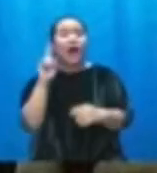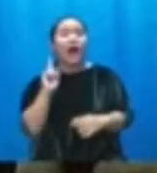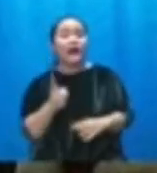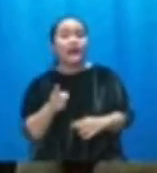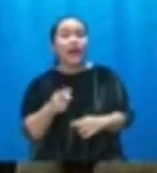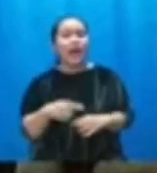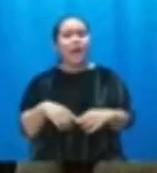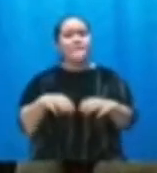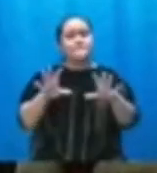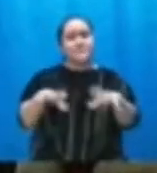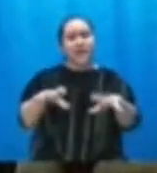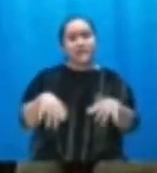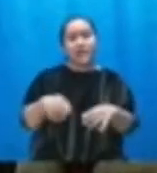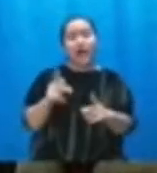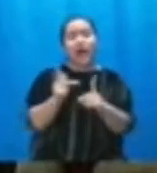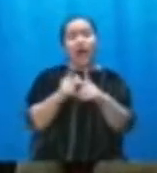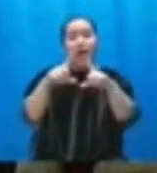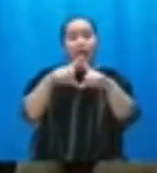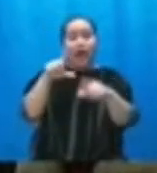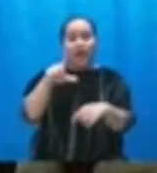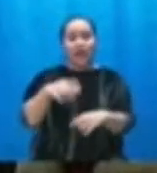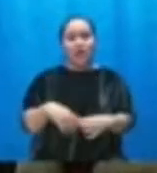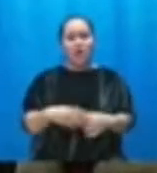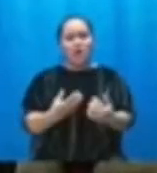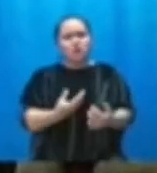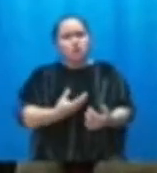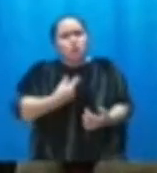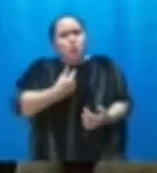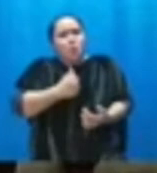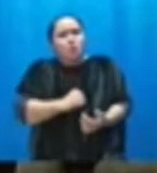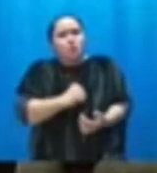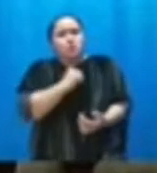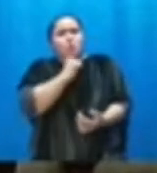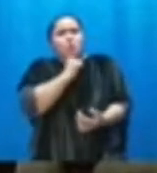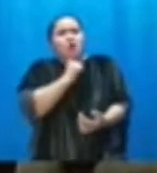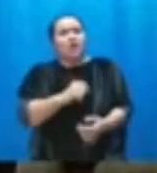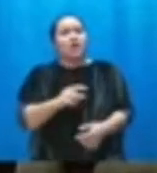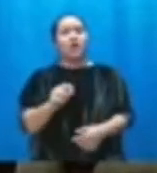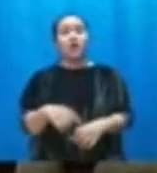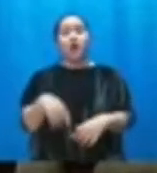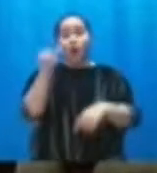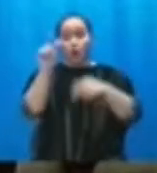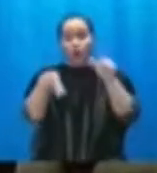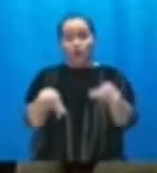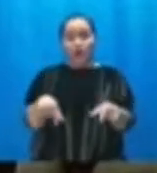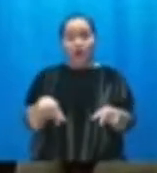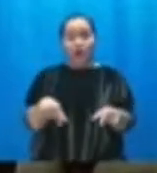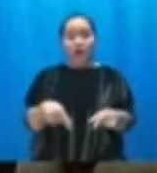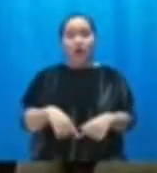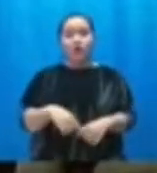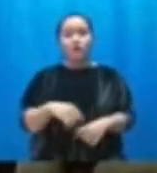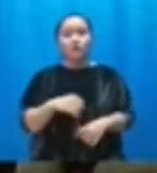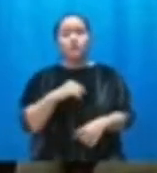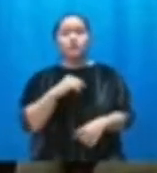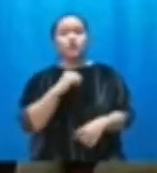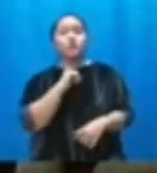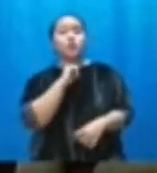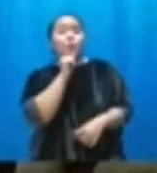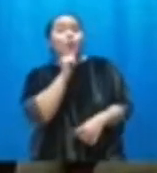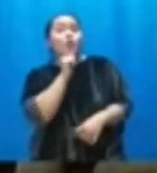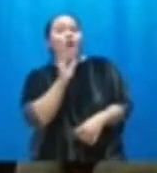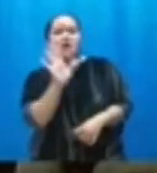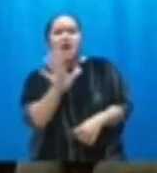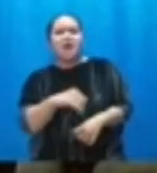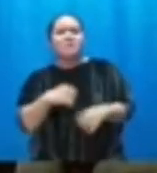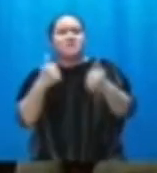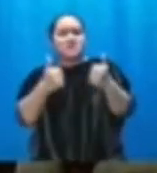Hai macam-macam hal kesombongan Hai orang yang sombong tidak bisa mendengar orang lain Hai kalau